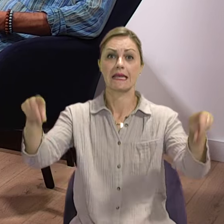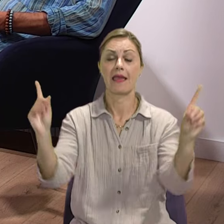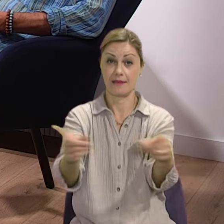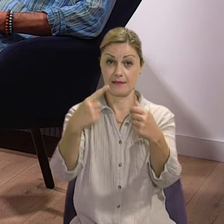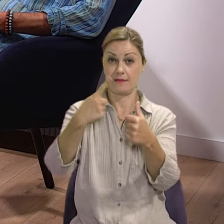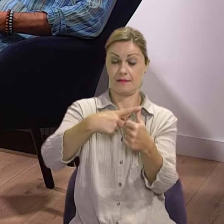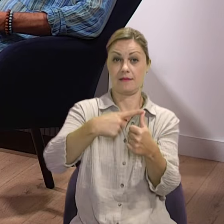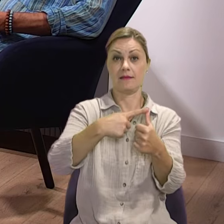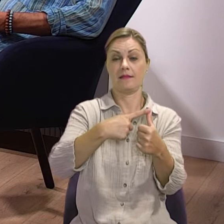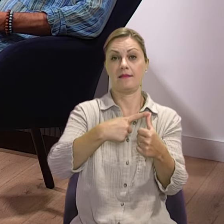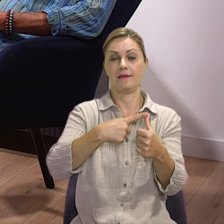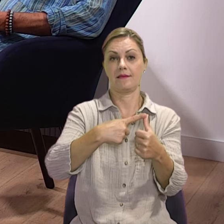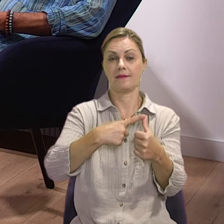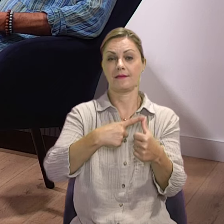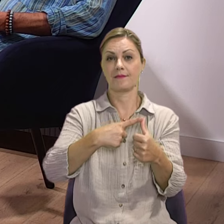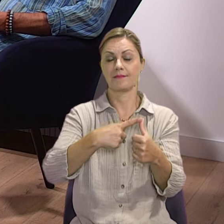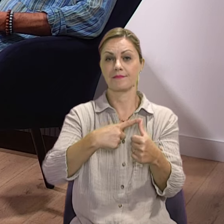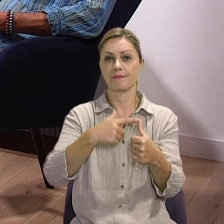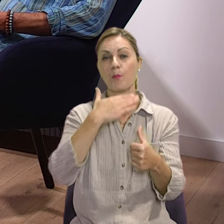hvala Bogu. Imamo